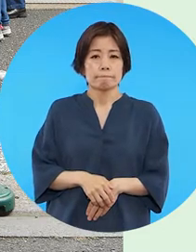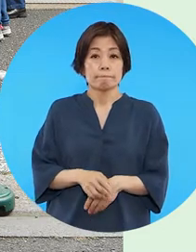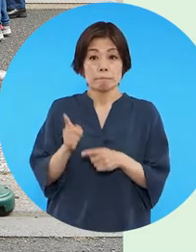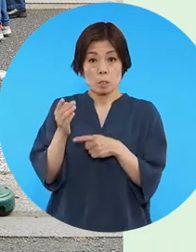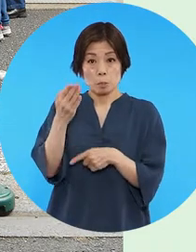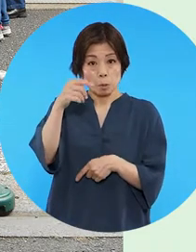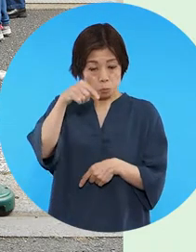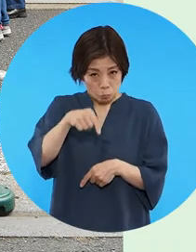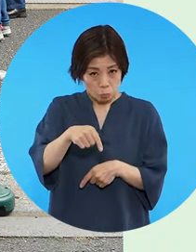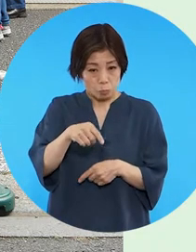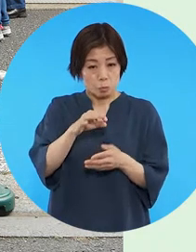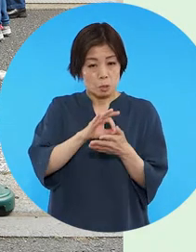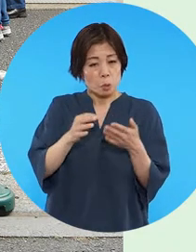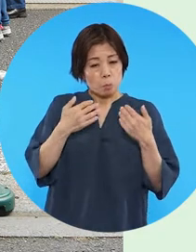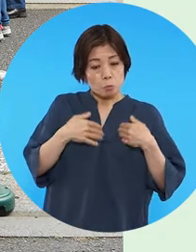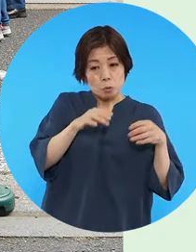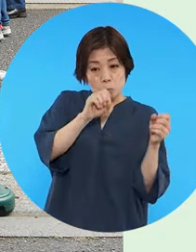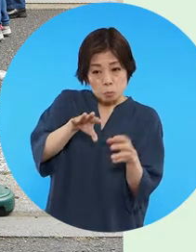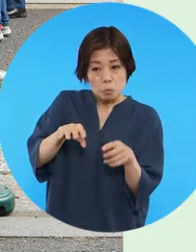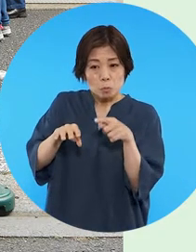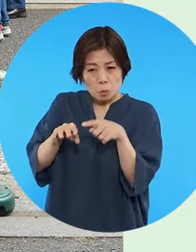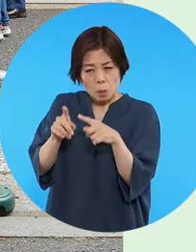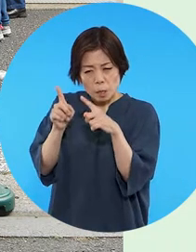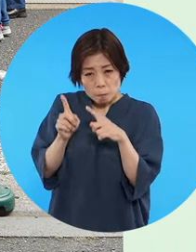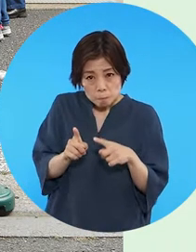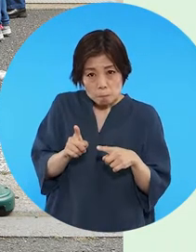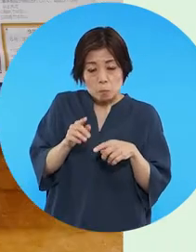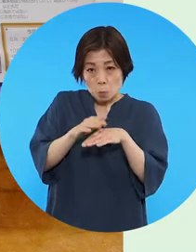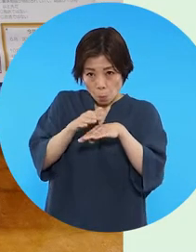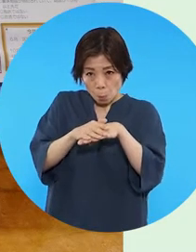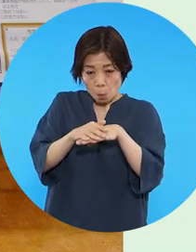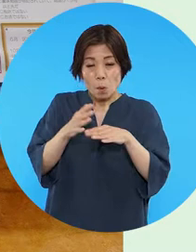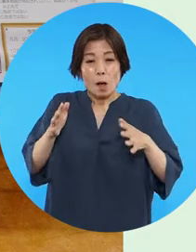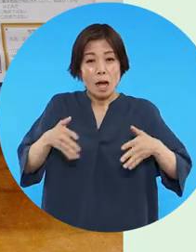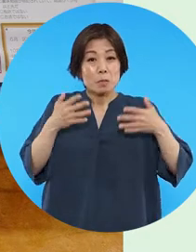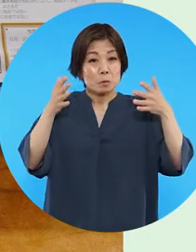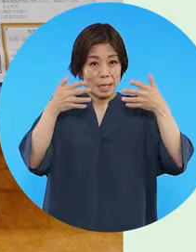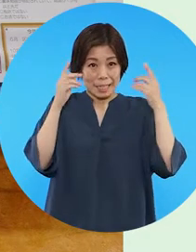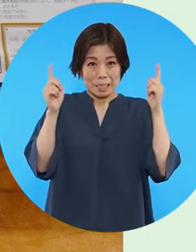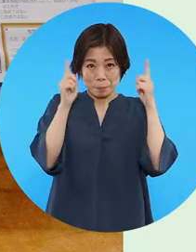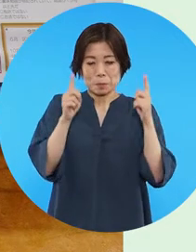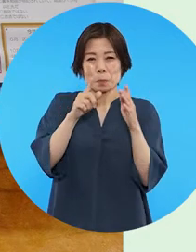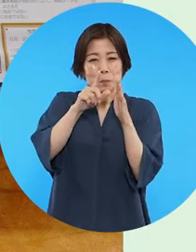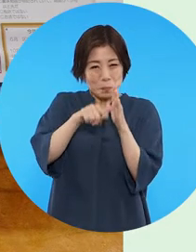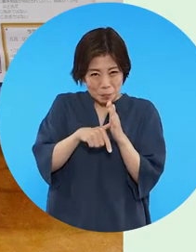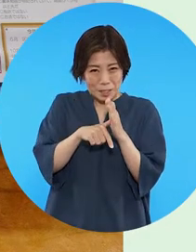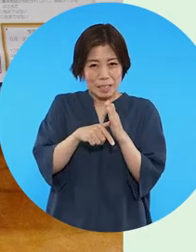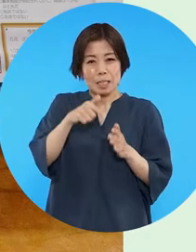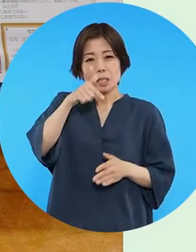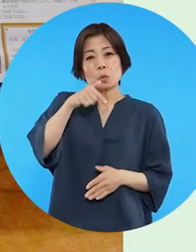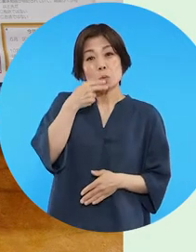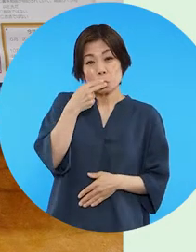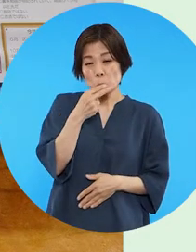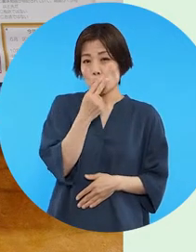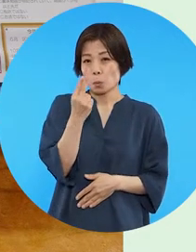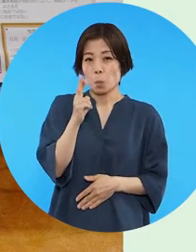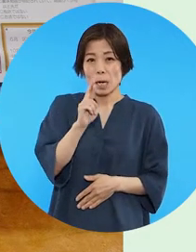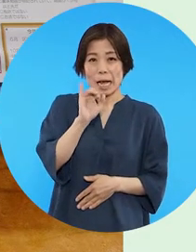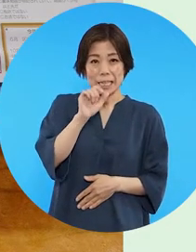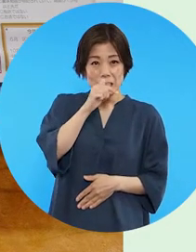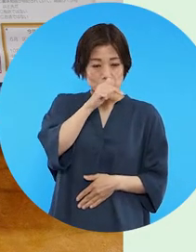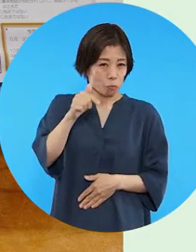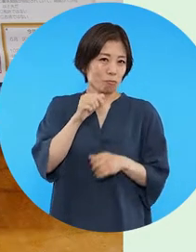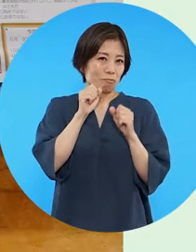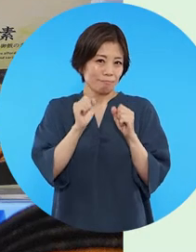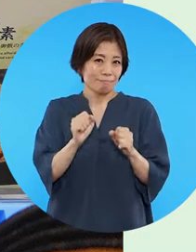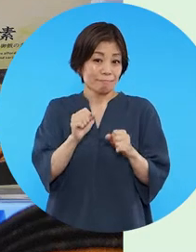区では利用されずに捨てられる食品を減らすために、春と秋のイベントに合わせてフードドライブを実施しています